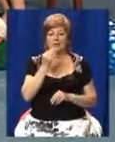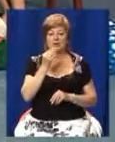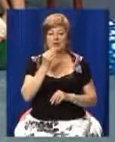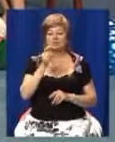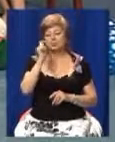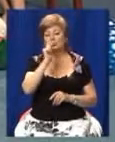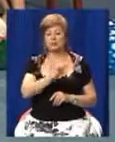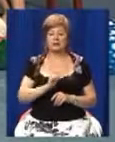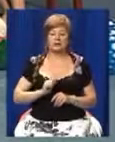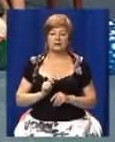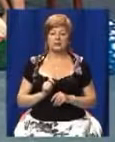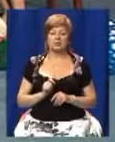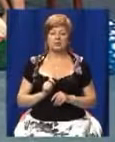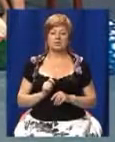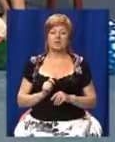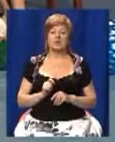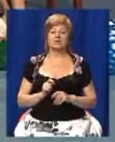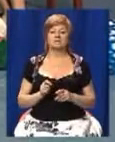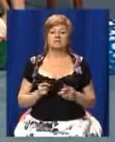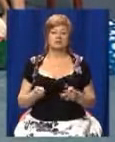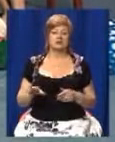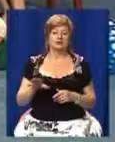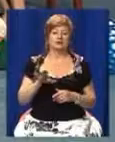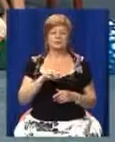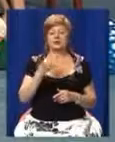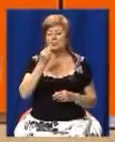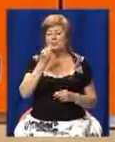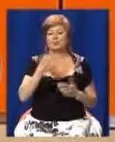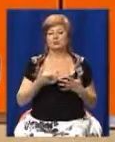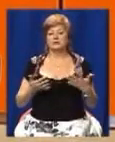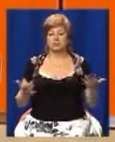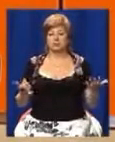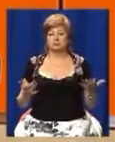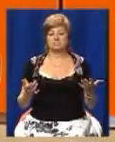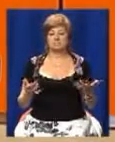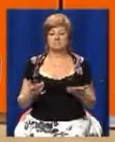духи, сыры, ну, то есть продукты всякие,